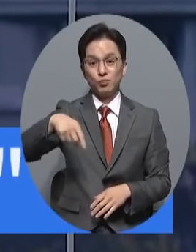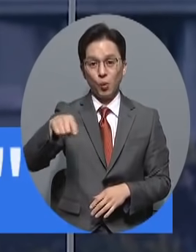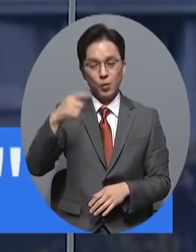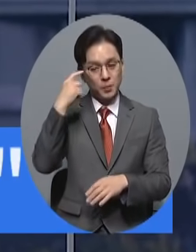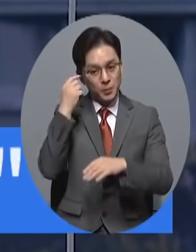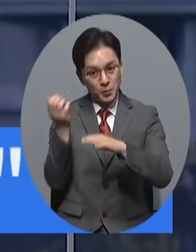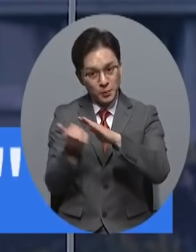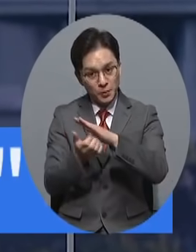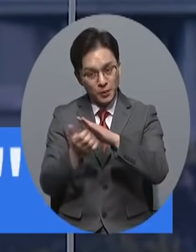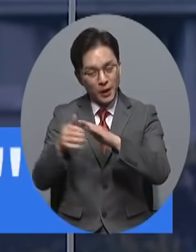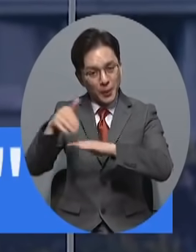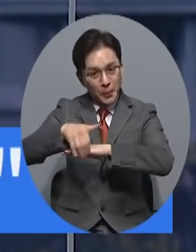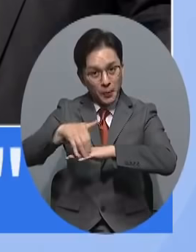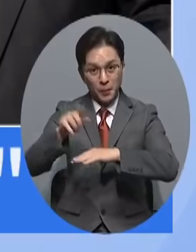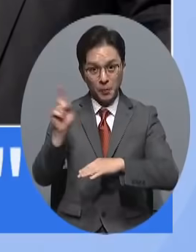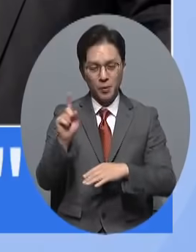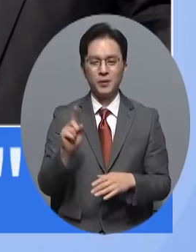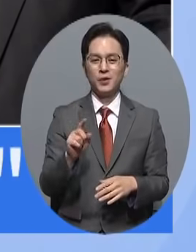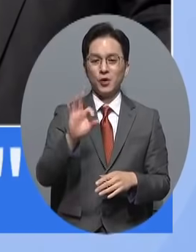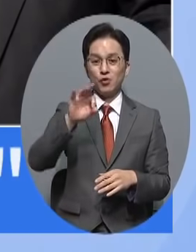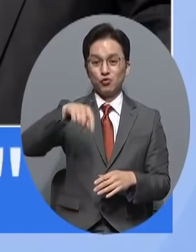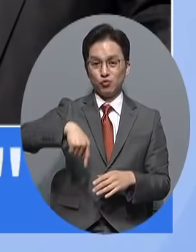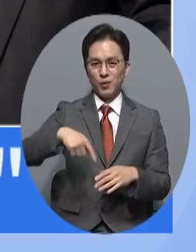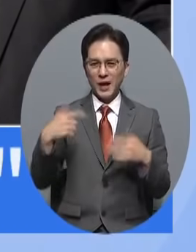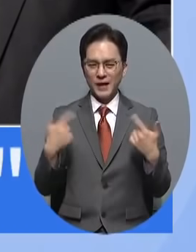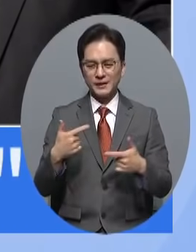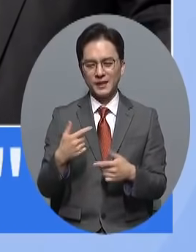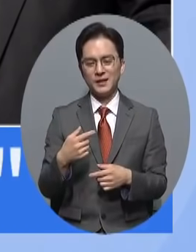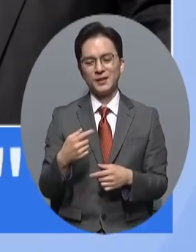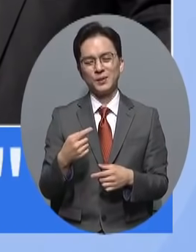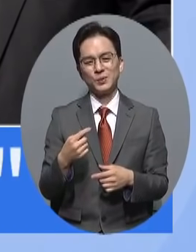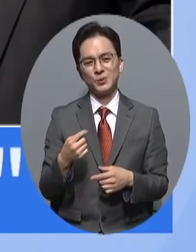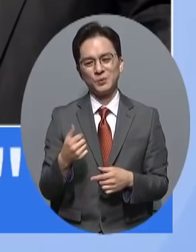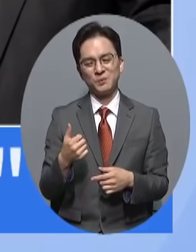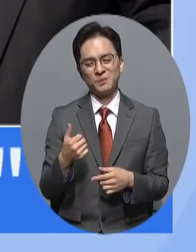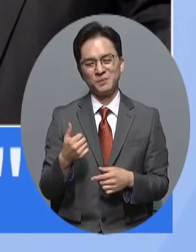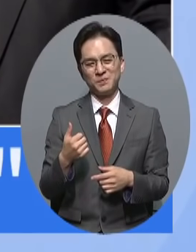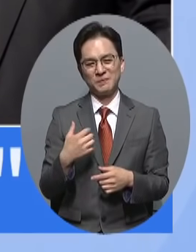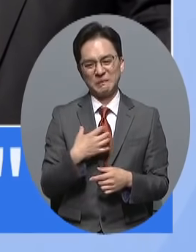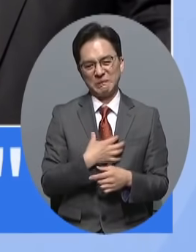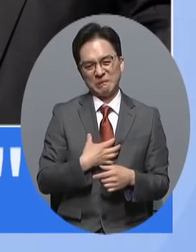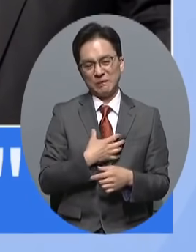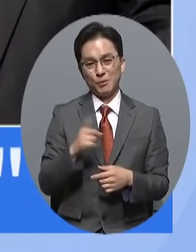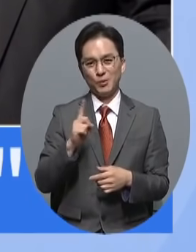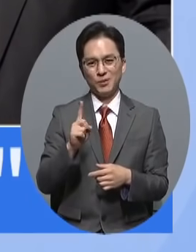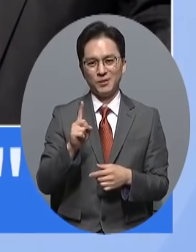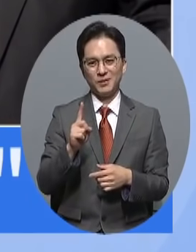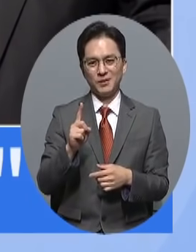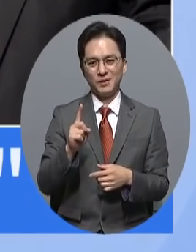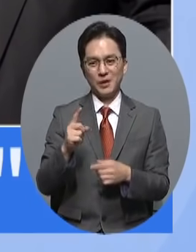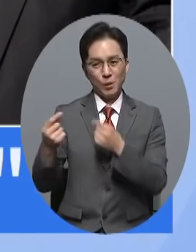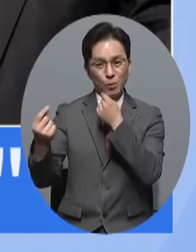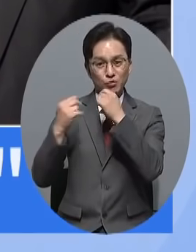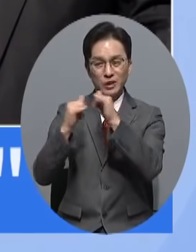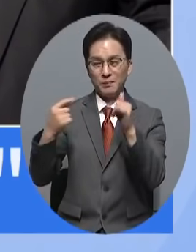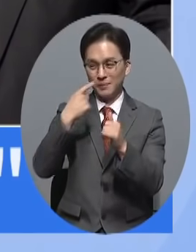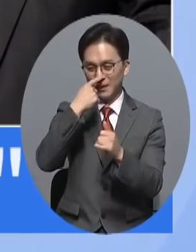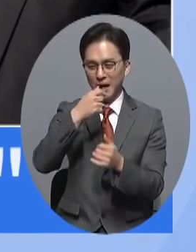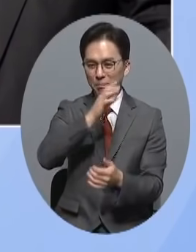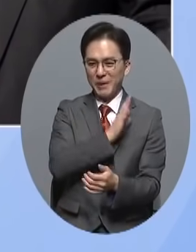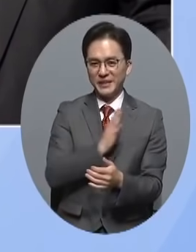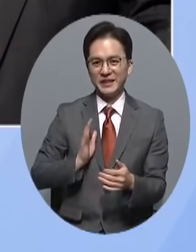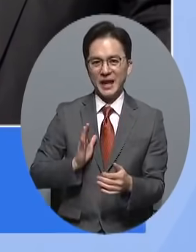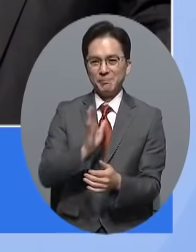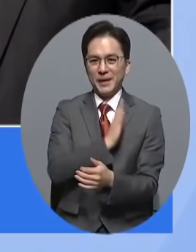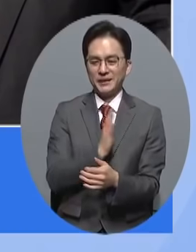저기 피해로 느끼는 것이 이른바 배신자들 아니겠습니까? 예. 자기가 탄핵에 찬성했고 그러면서 TK에서 굉장히 이제 다 배신자로 때문에